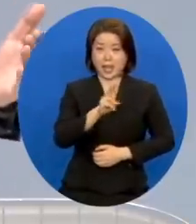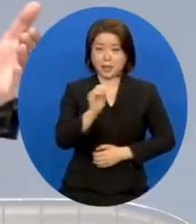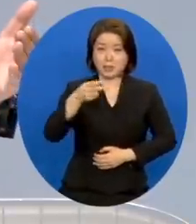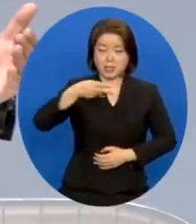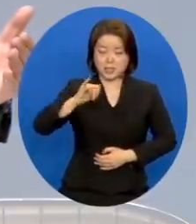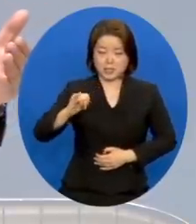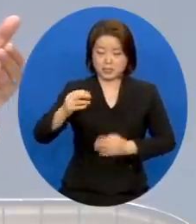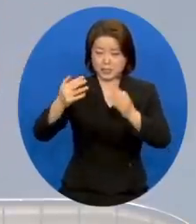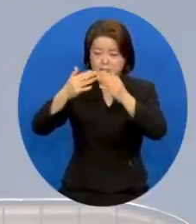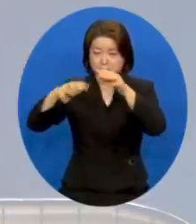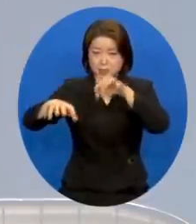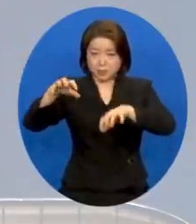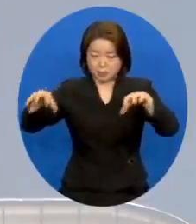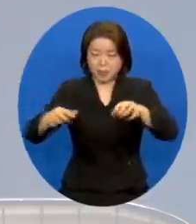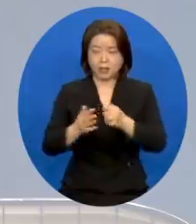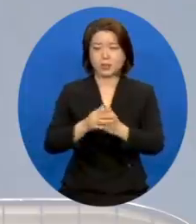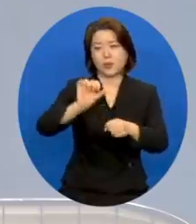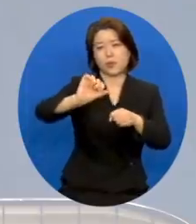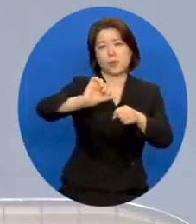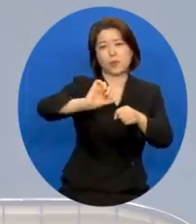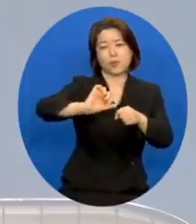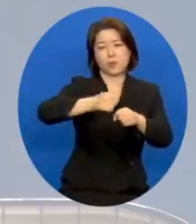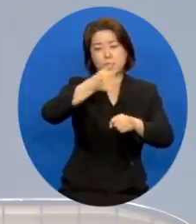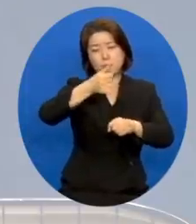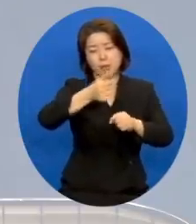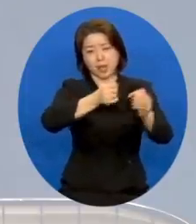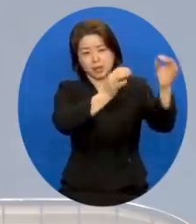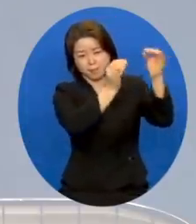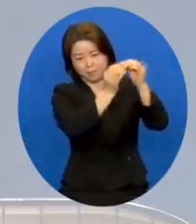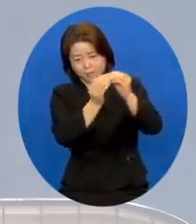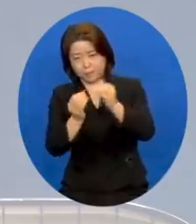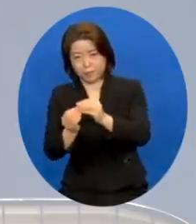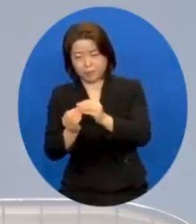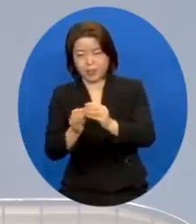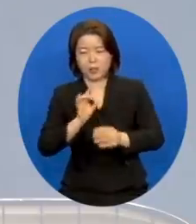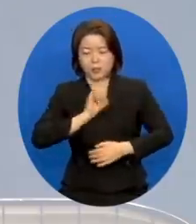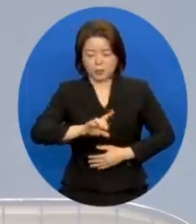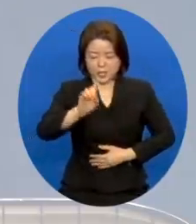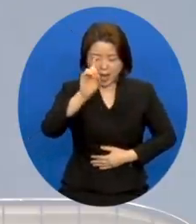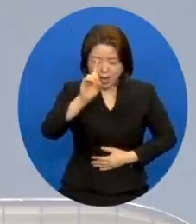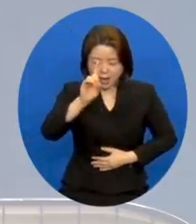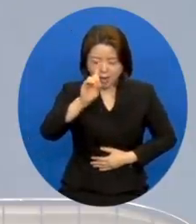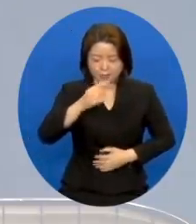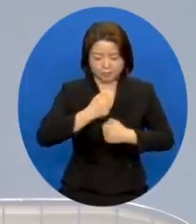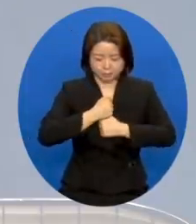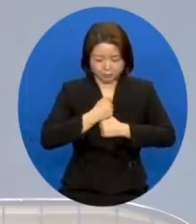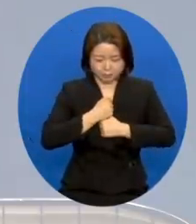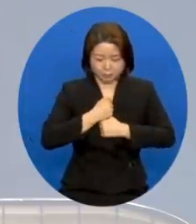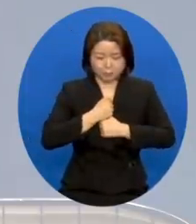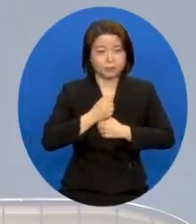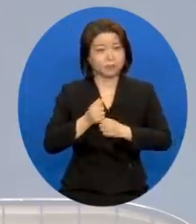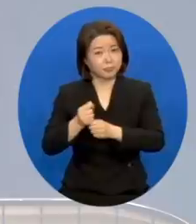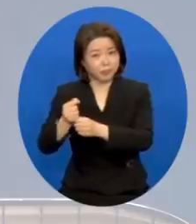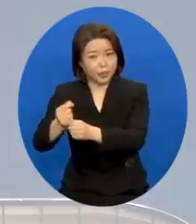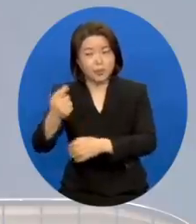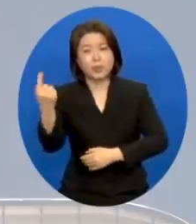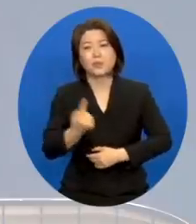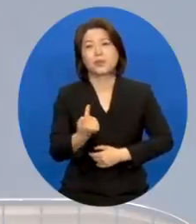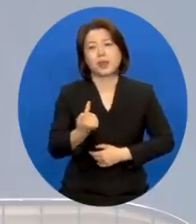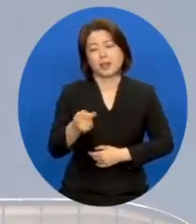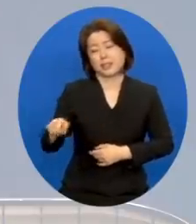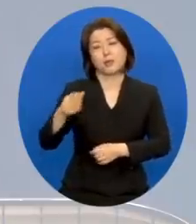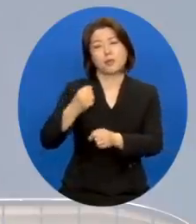동안의 역사를 통하여 아직 한 가지를 지켜 오려고 공동체를 만드는 겁니다 예수님께서